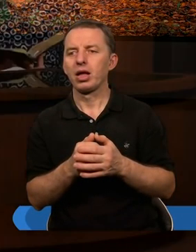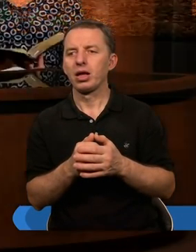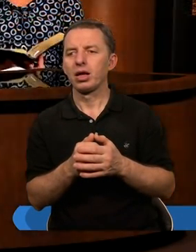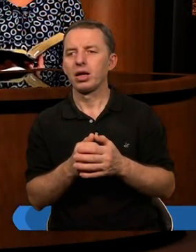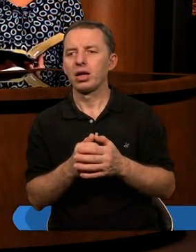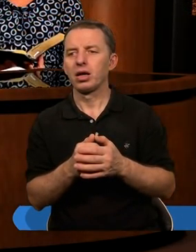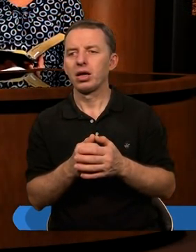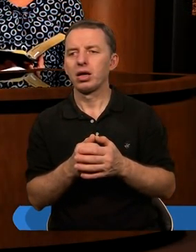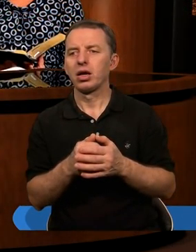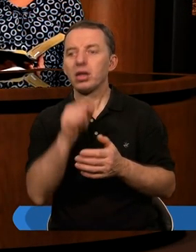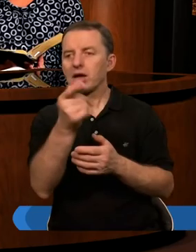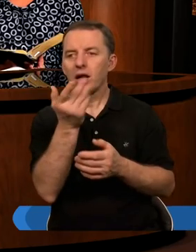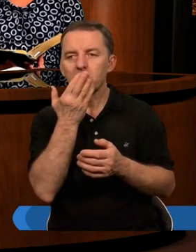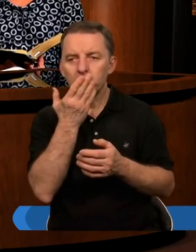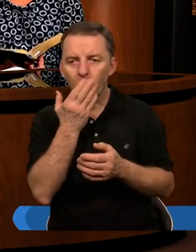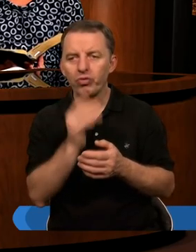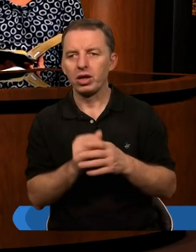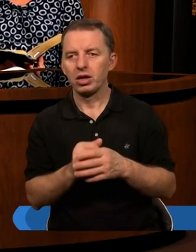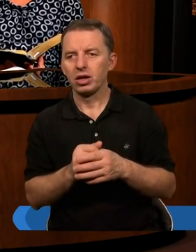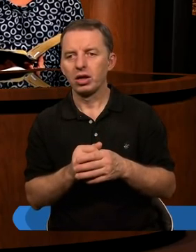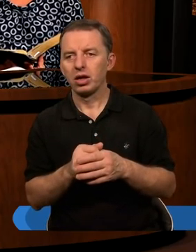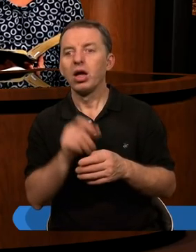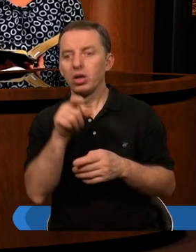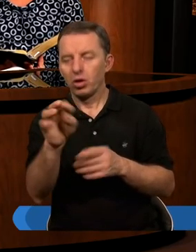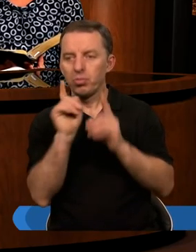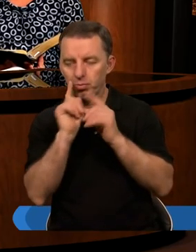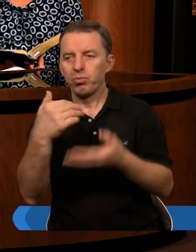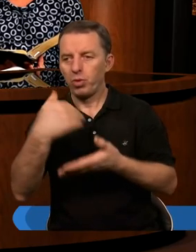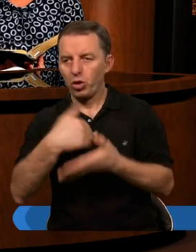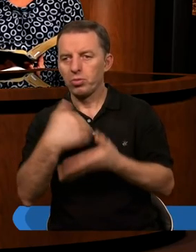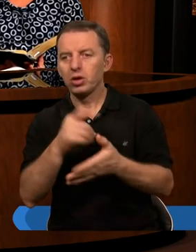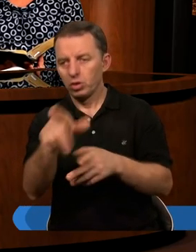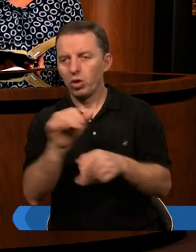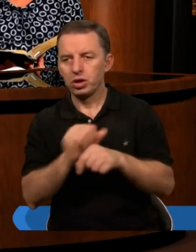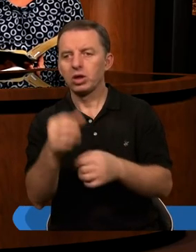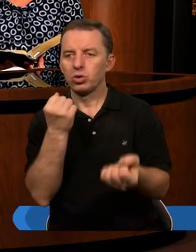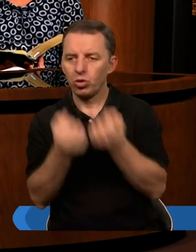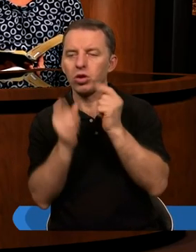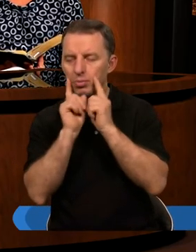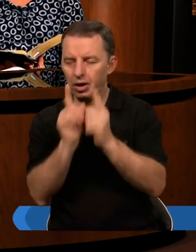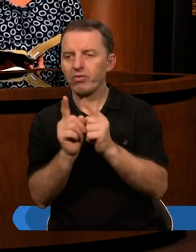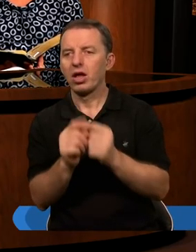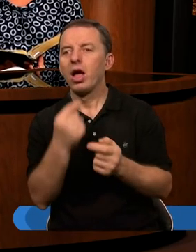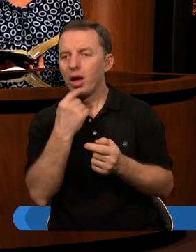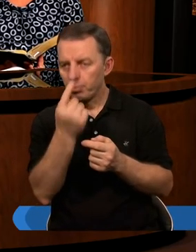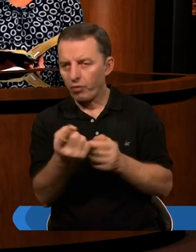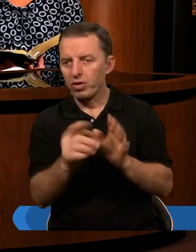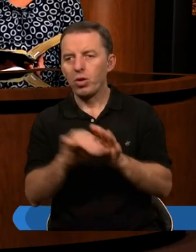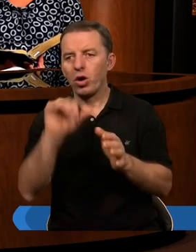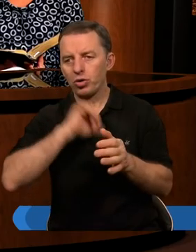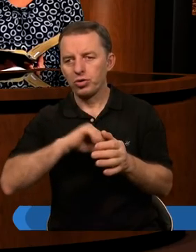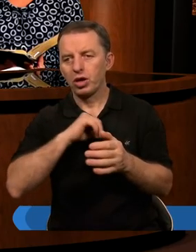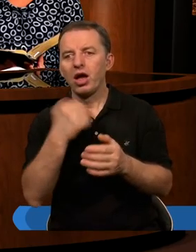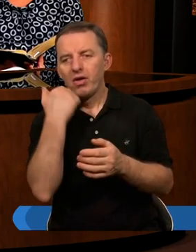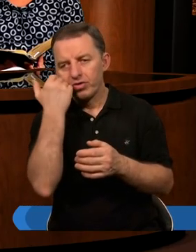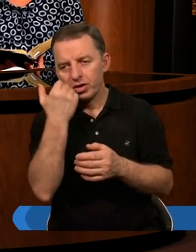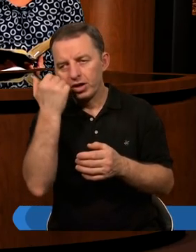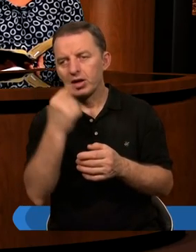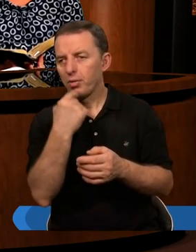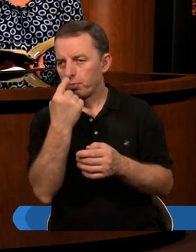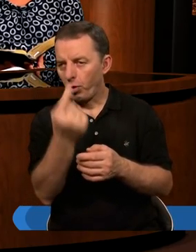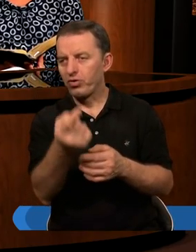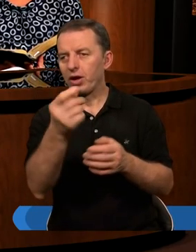Nie no, tak ma być, jak Ty mówisz. Ale to tak. To jest trudne. Ja może powiem od siebie. Trochę się wstydzę,